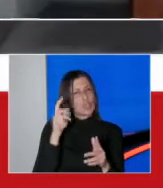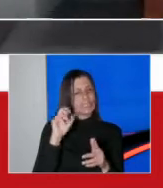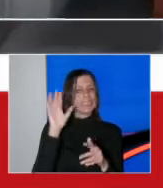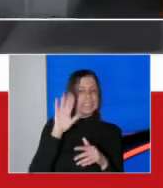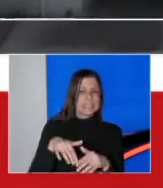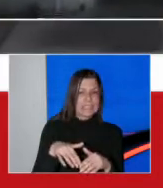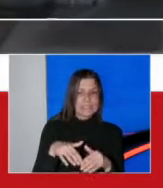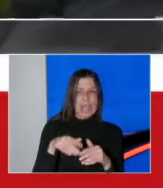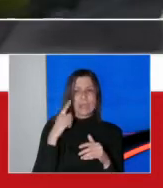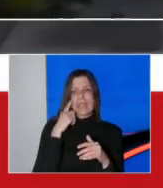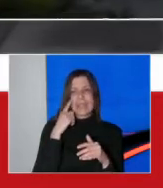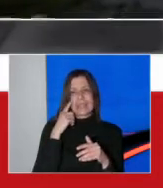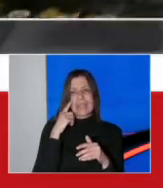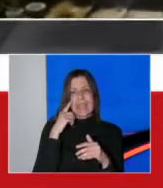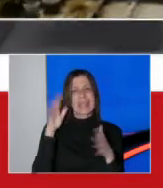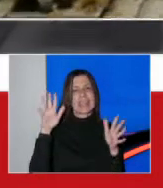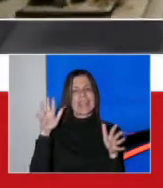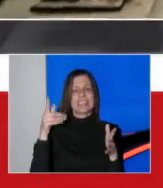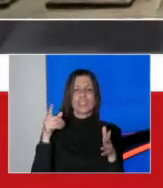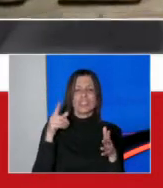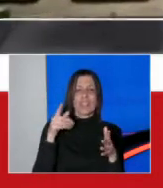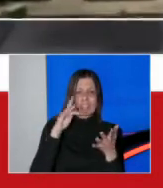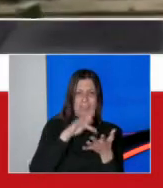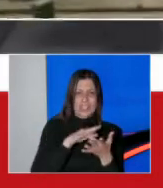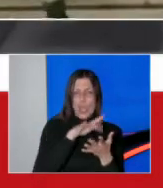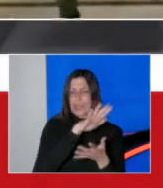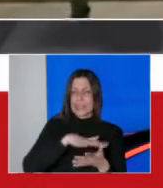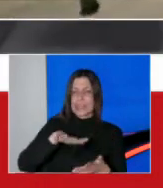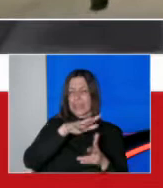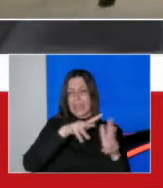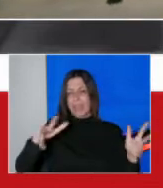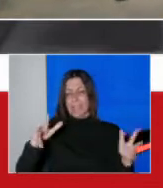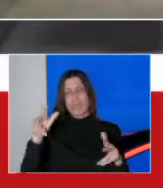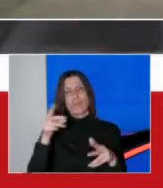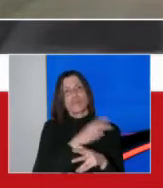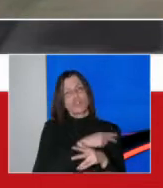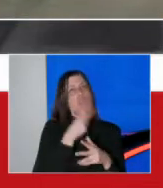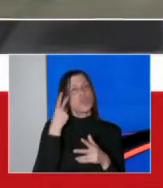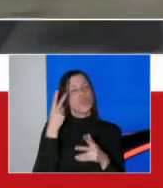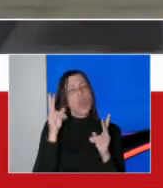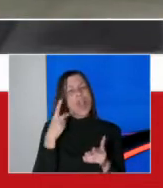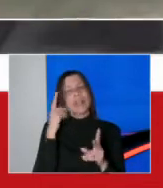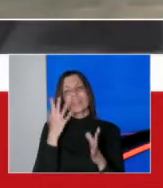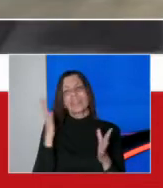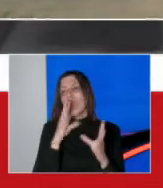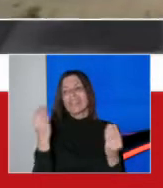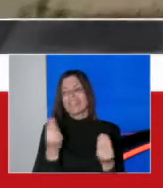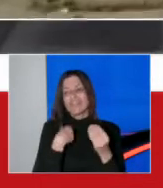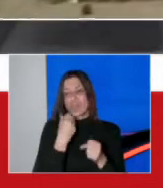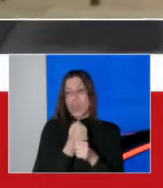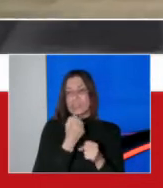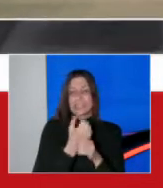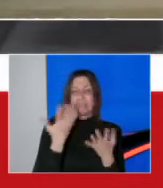עיני הנץ, שזה אותם מצלמות שפזורות ברחבי הארץ, והמשטרה יכולה לדעת כל תנועה שלנו, לאן אנחנו הולכים ומתי אנחנו נוסעים